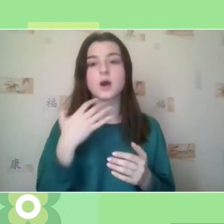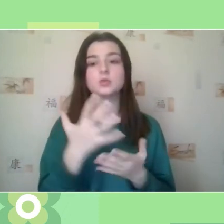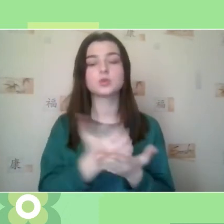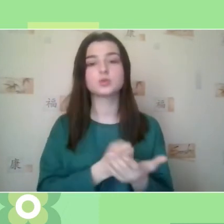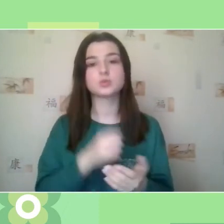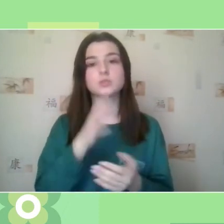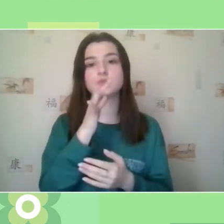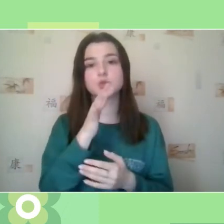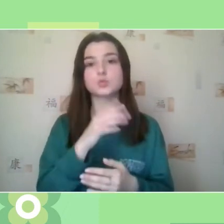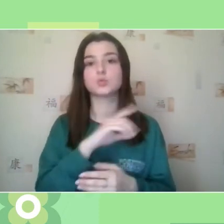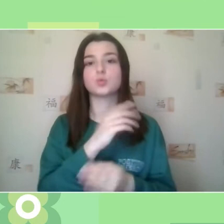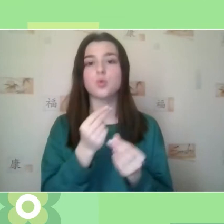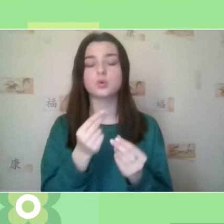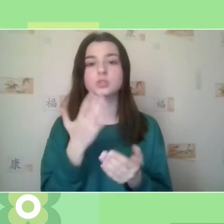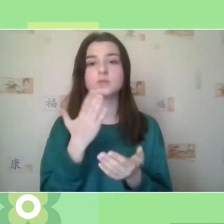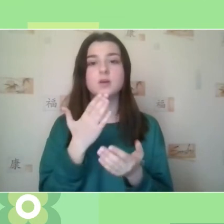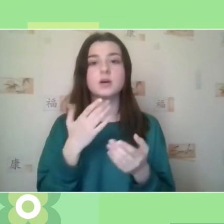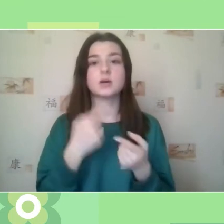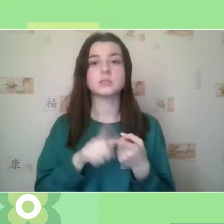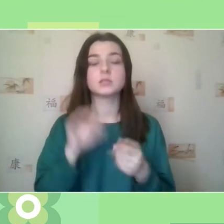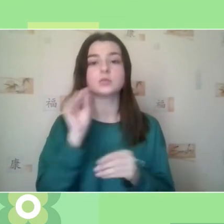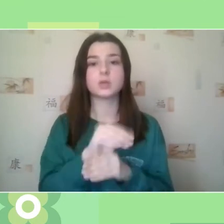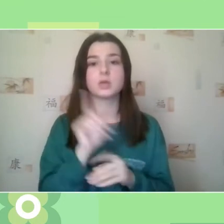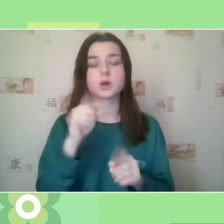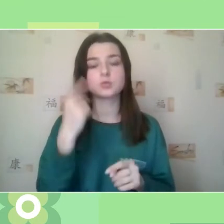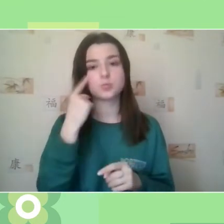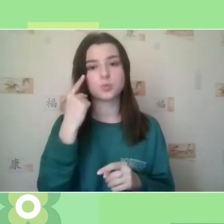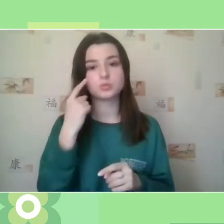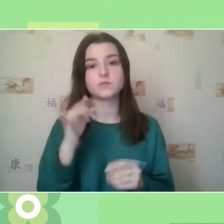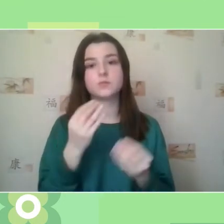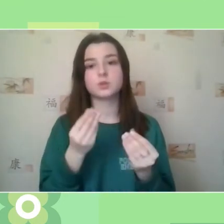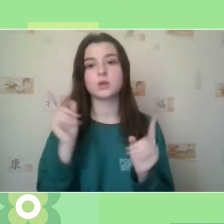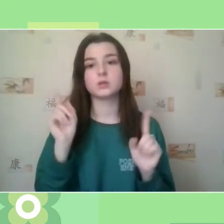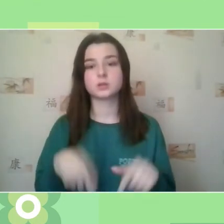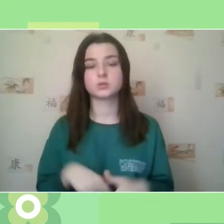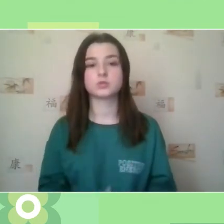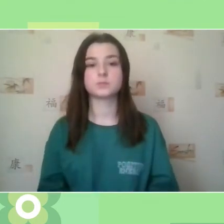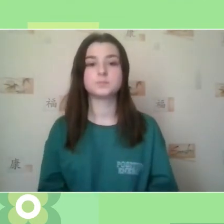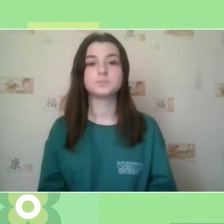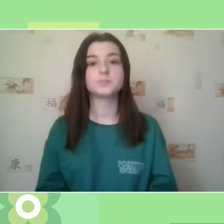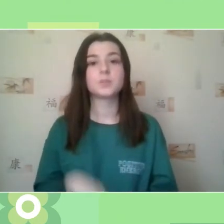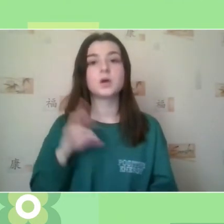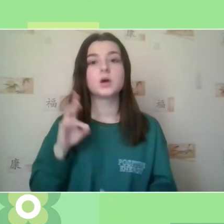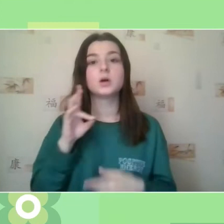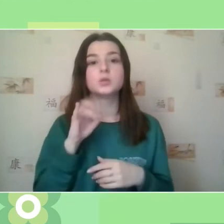справи, то це додає йому в тому числі бонусів і матеріальних також. Ну